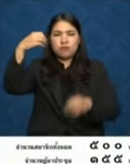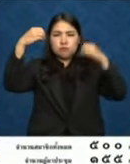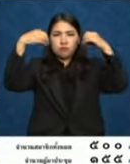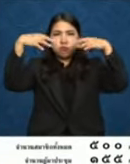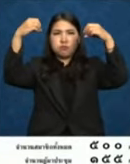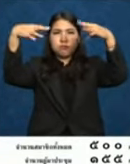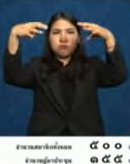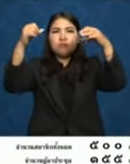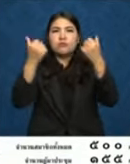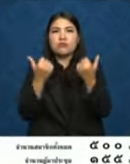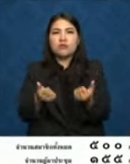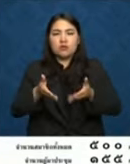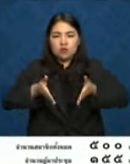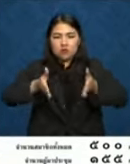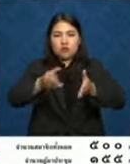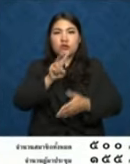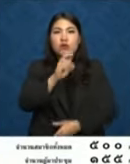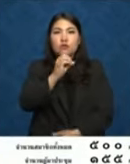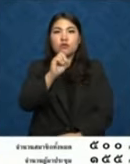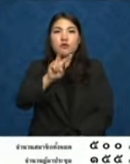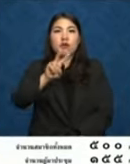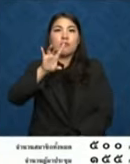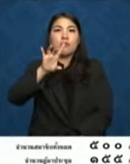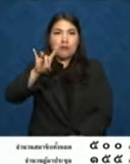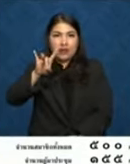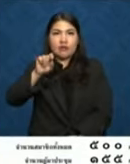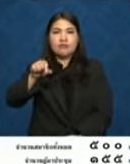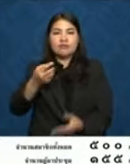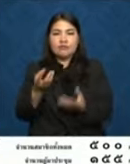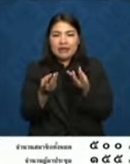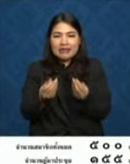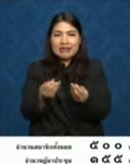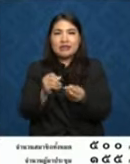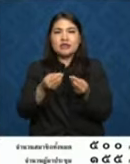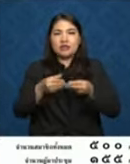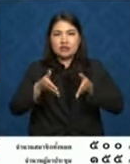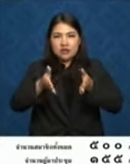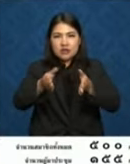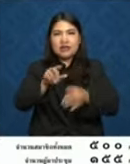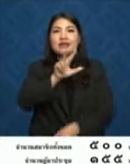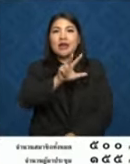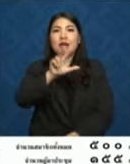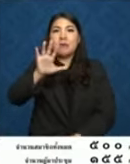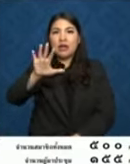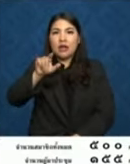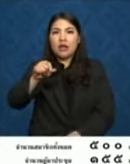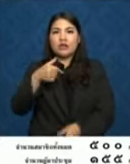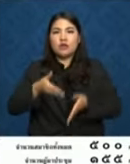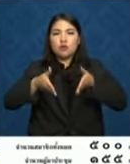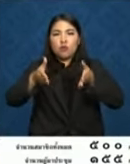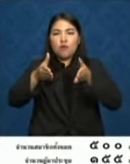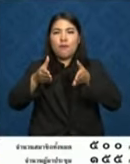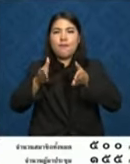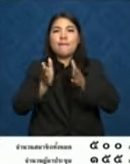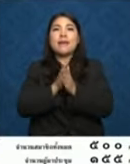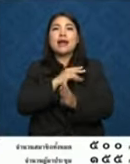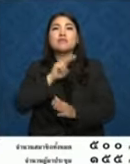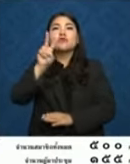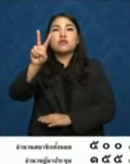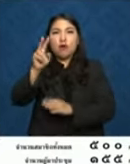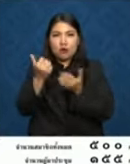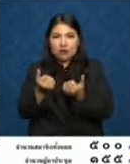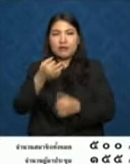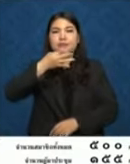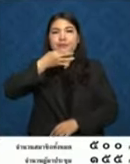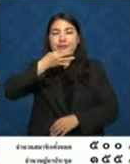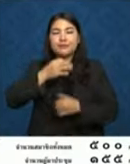ค2028สายแยกทางหลวงแผ่นดินหมายเลข35ถนนพระราม2บ้านชายทะเลกาหลงอำเภอเมืองจังหวัดสมุทรส